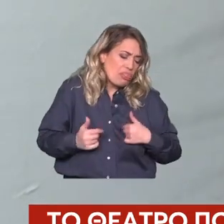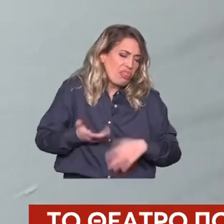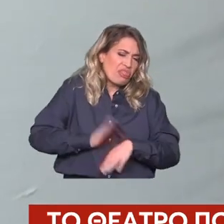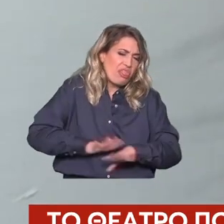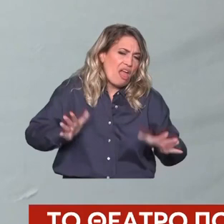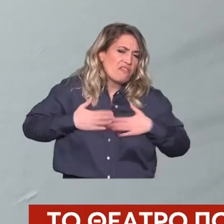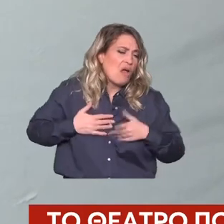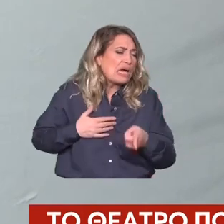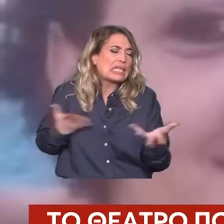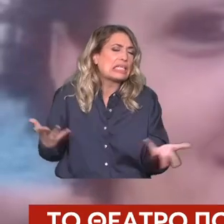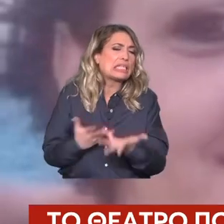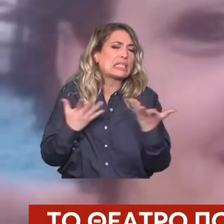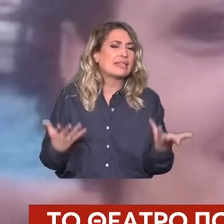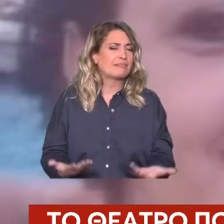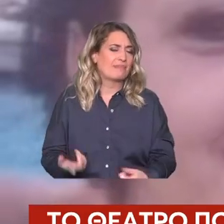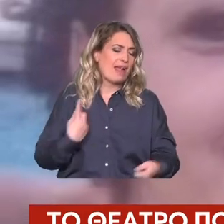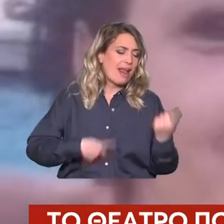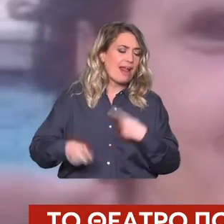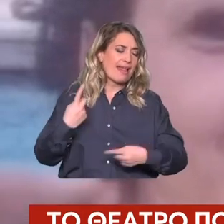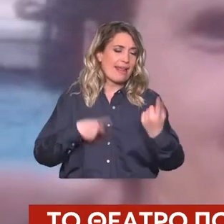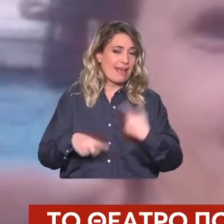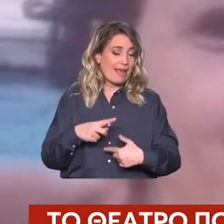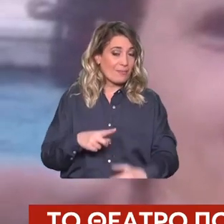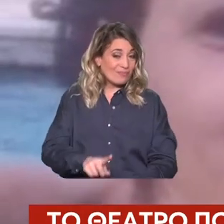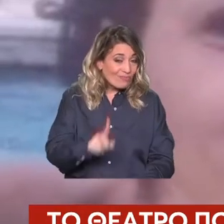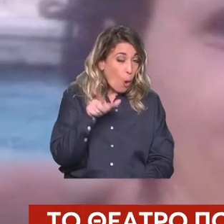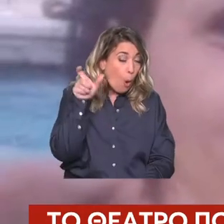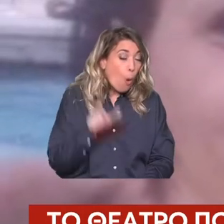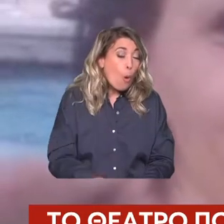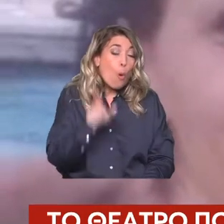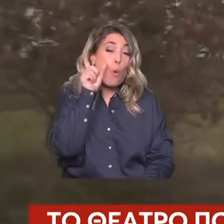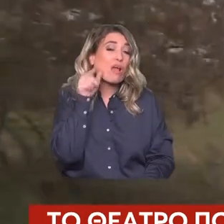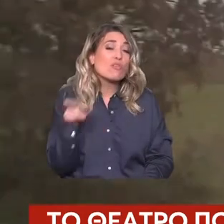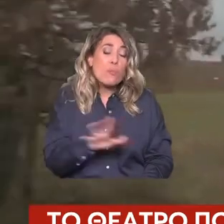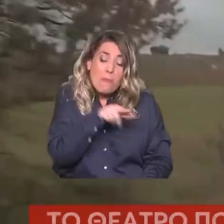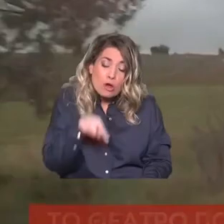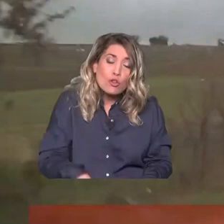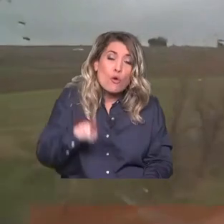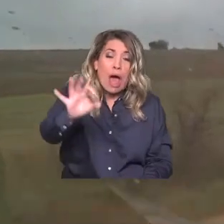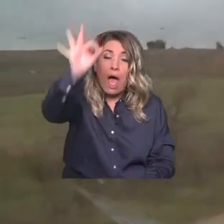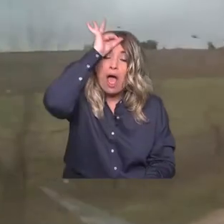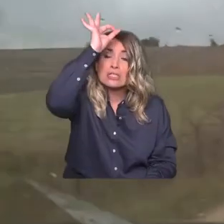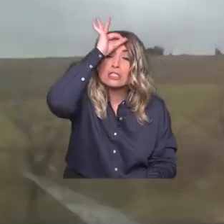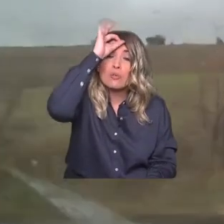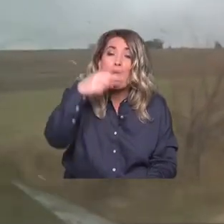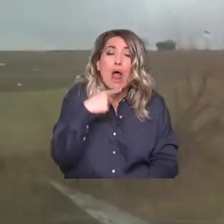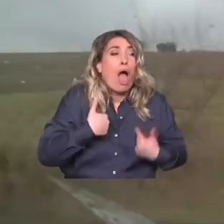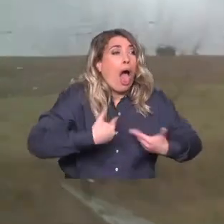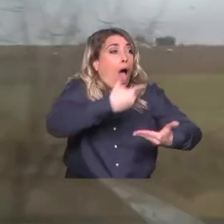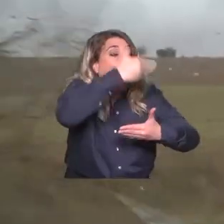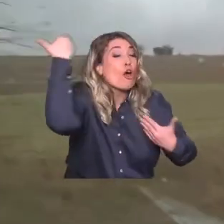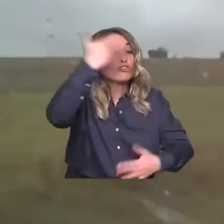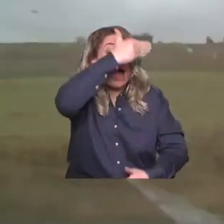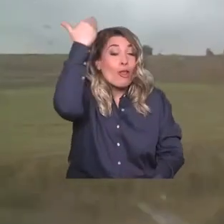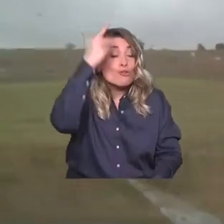και στα τηγάνια και σε κατσαρόλες. Μέχρι και σήμερα ο 39χρονος δηλώνει κατηγορηματικά αθώος, με τον φίλο και συνεργό του πάντως να